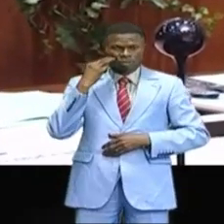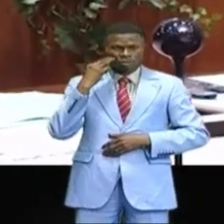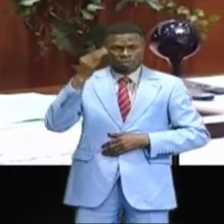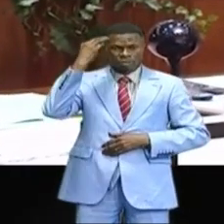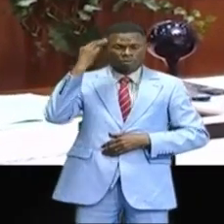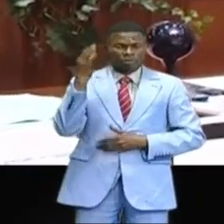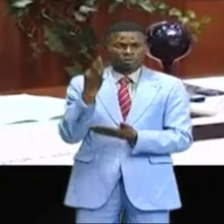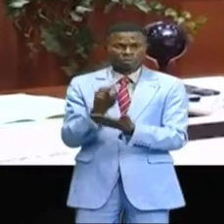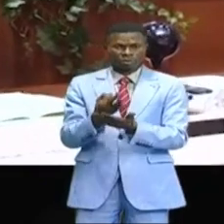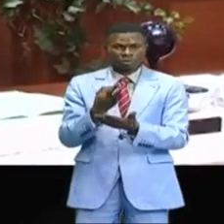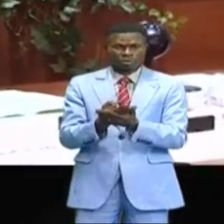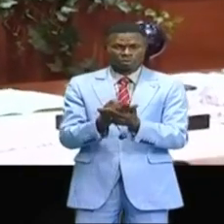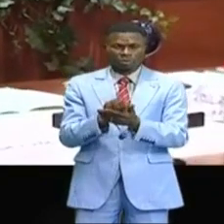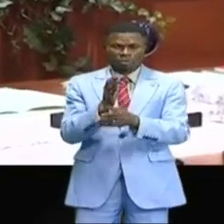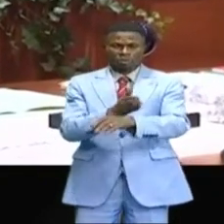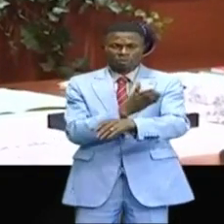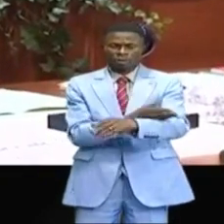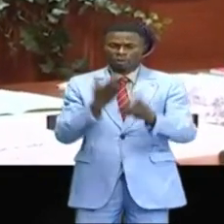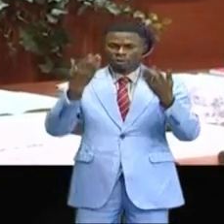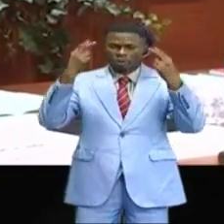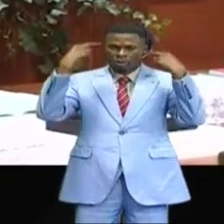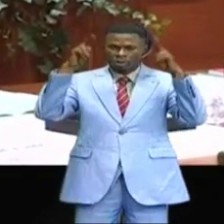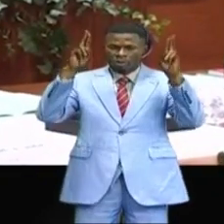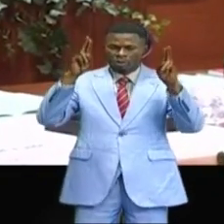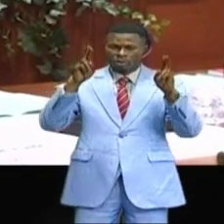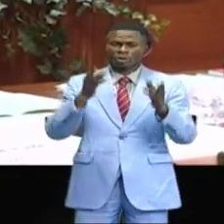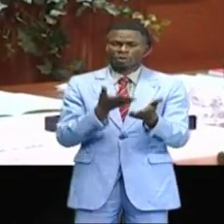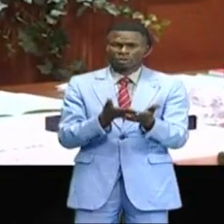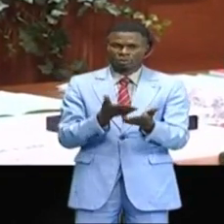des Finances pour l'aboutissement heureux de ces processus.